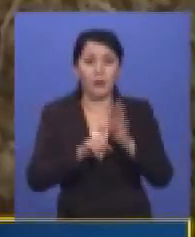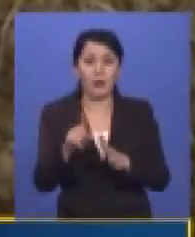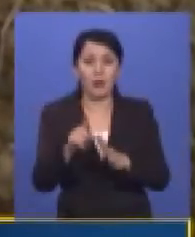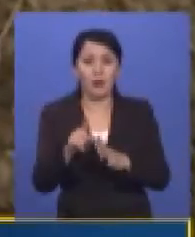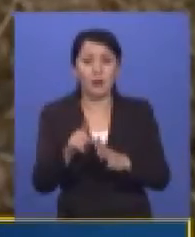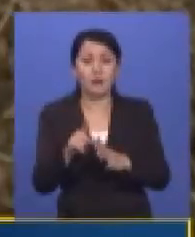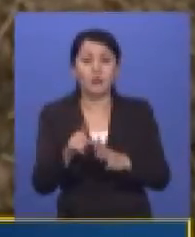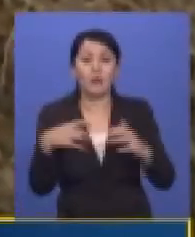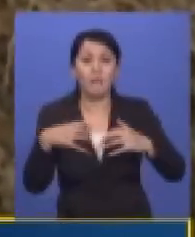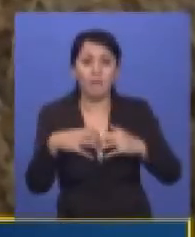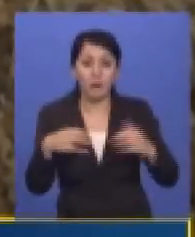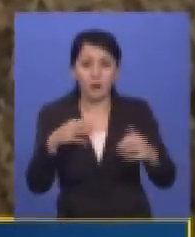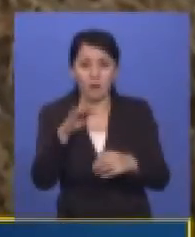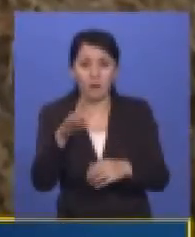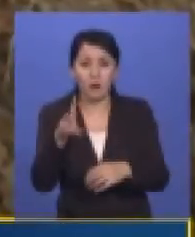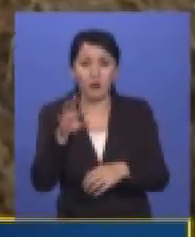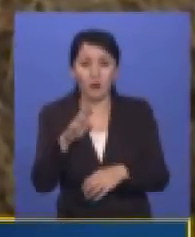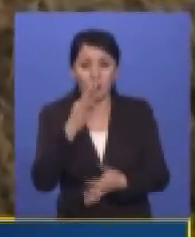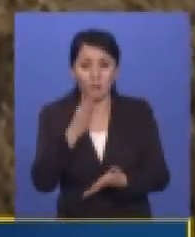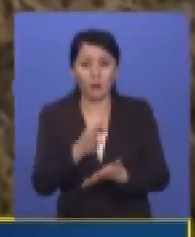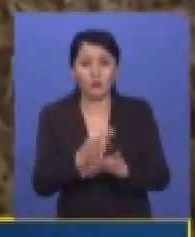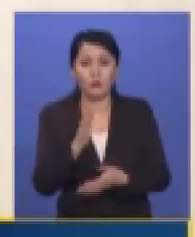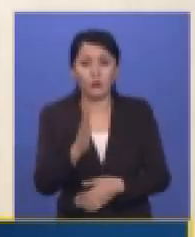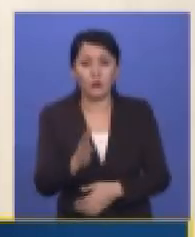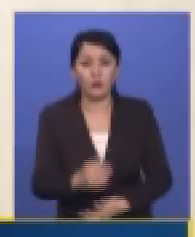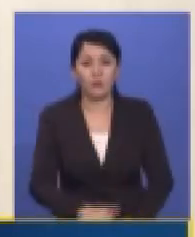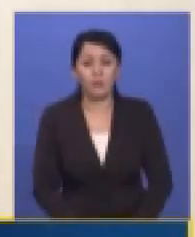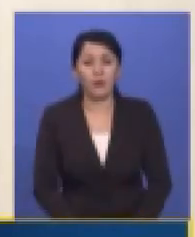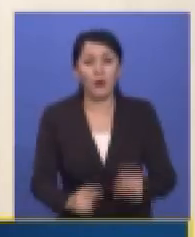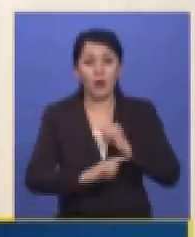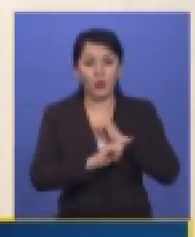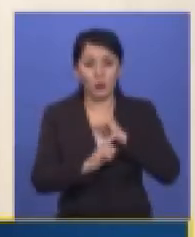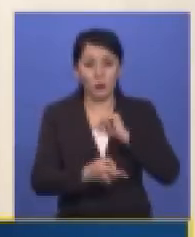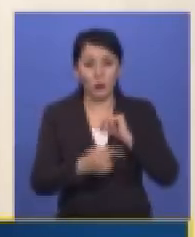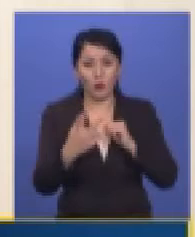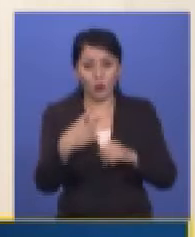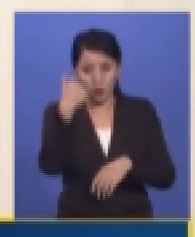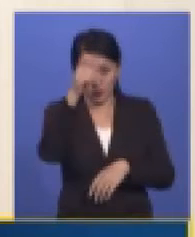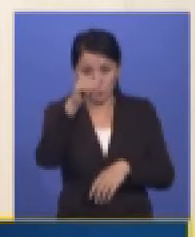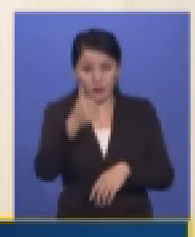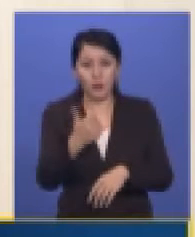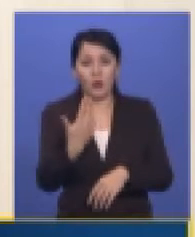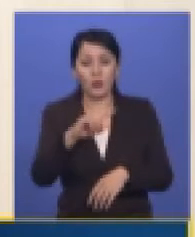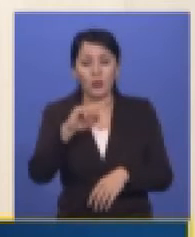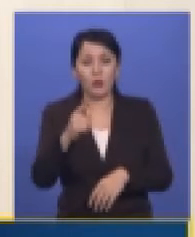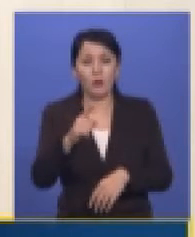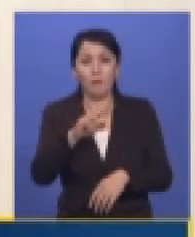орайда ветеринария қызметіне үлкен жауапкершілік артылып отыр. Соңғы үш жылда 3,3 миллиард теңге